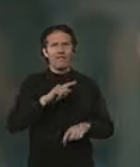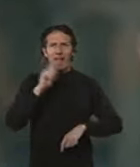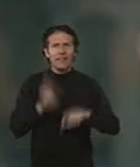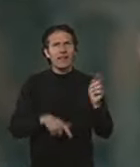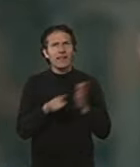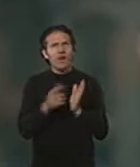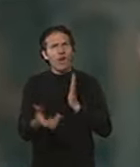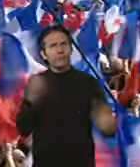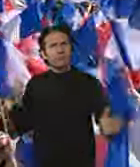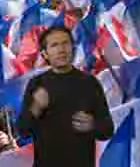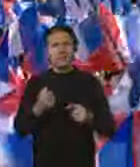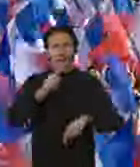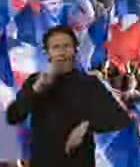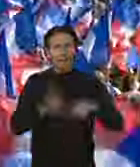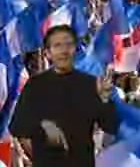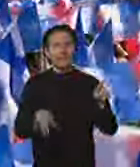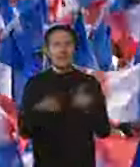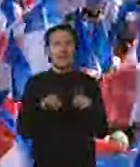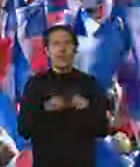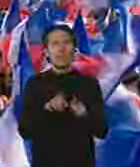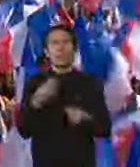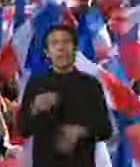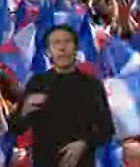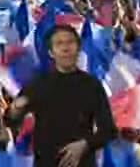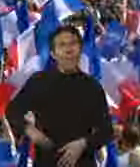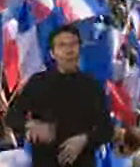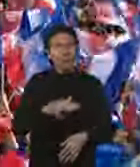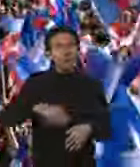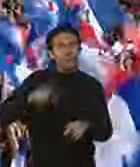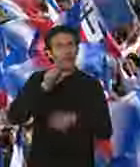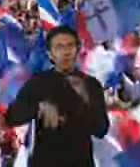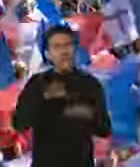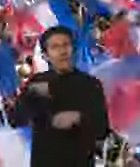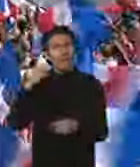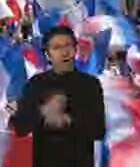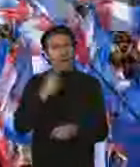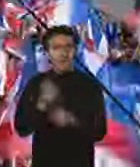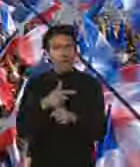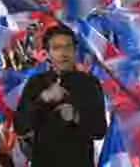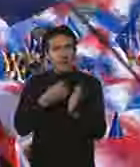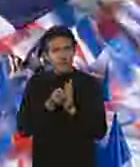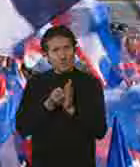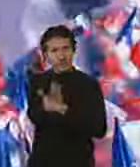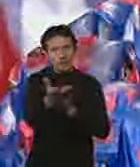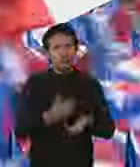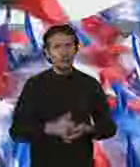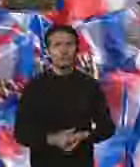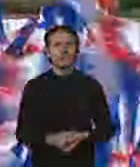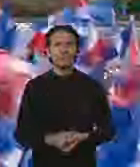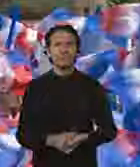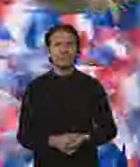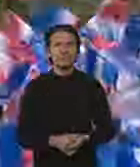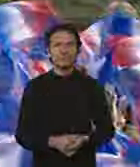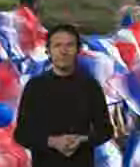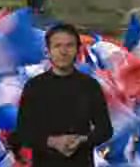de lui confisquer on n' pas le droit de culpabiliser la France du travail voilà mon message de la place du